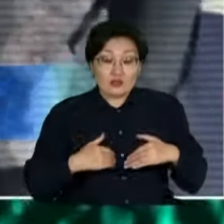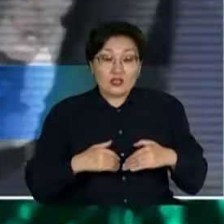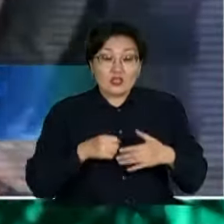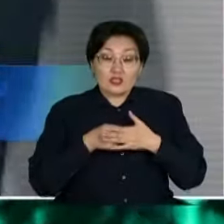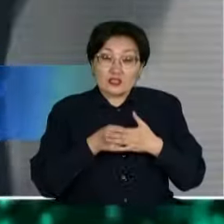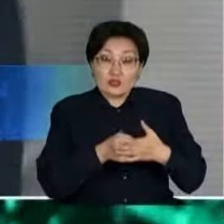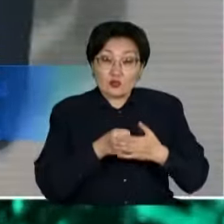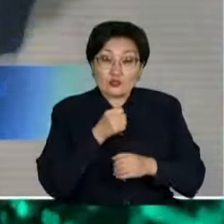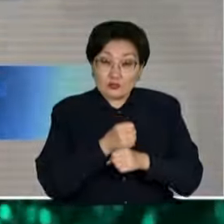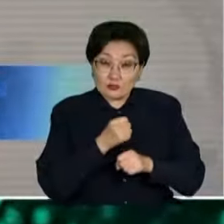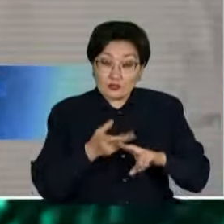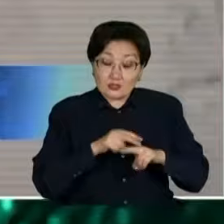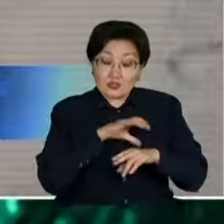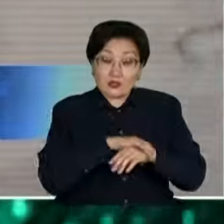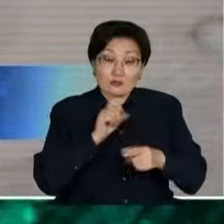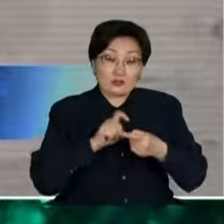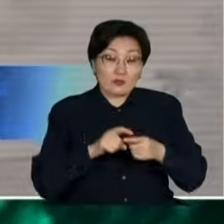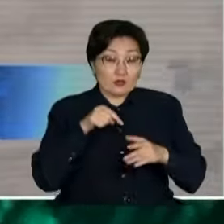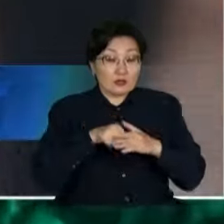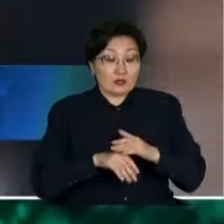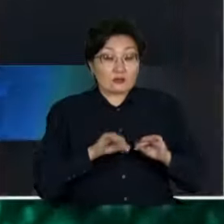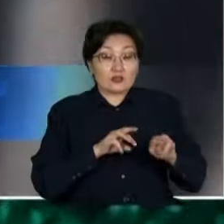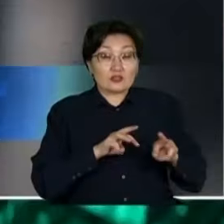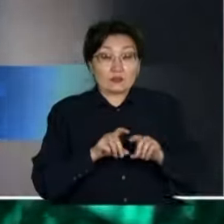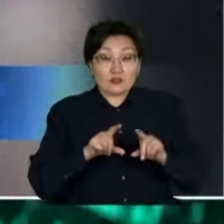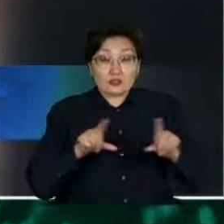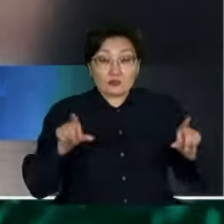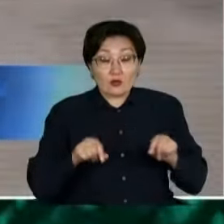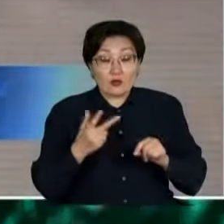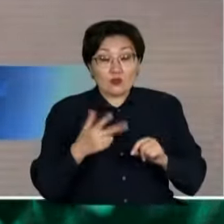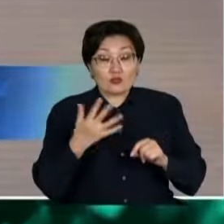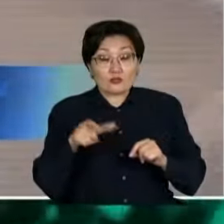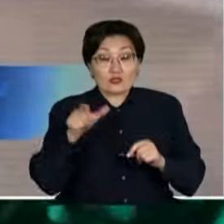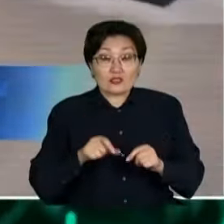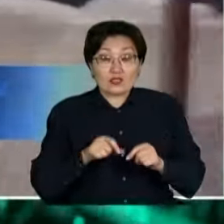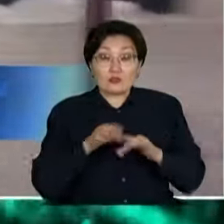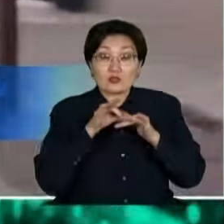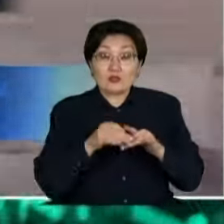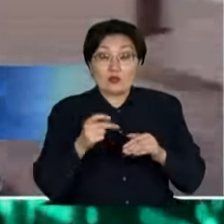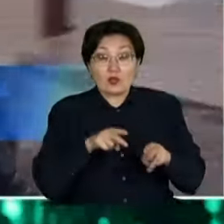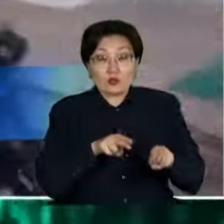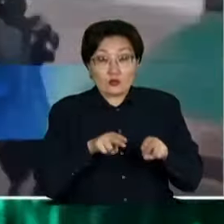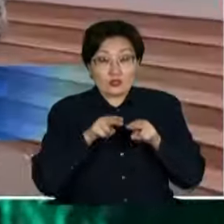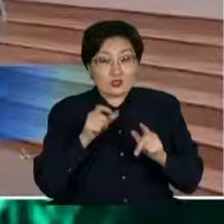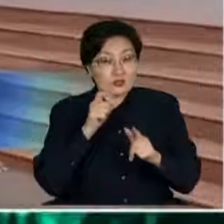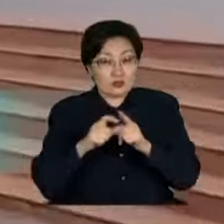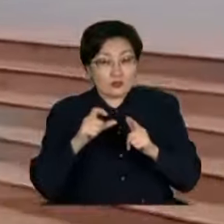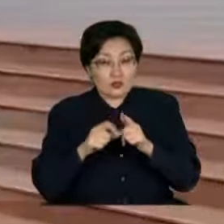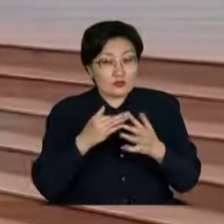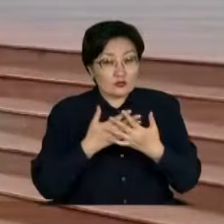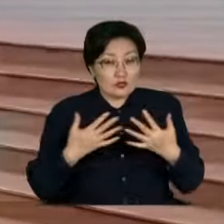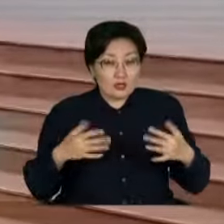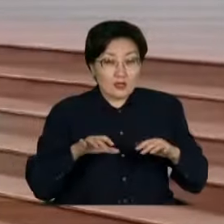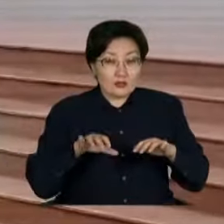қысым көрсеткен. Аталған фактілер бойынша ішкі істер органдарына 35 адам жеткізіліп, қару-жарақ пен оқ-дәрі де тәркіленген.